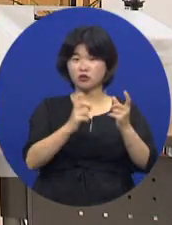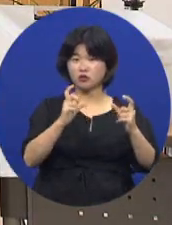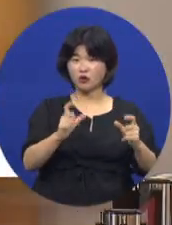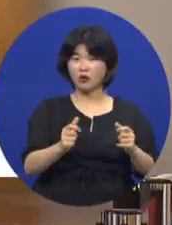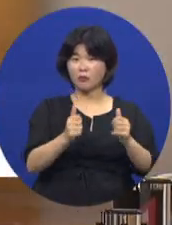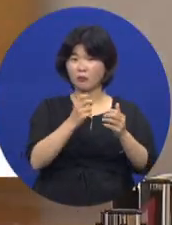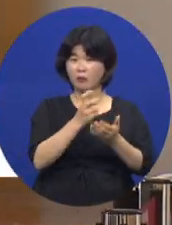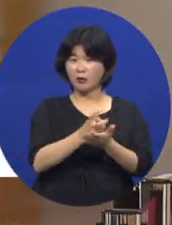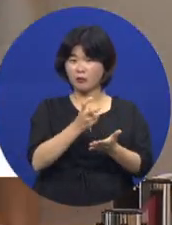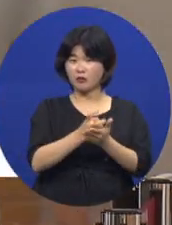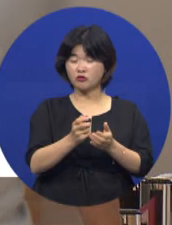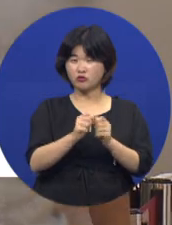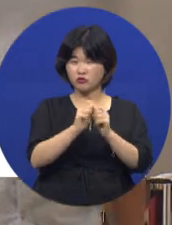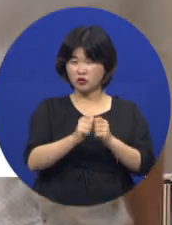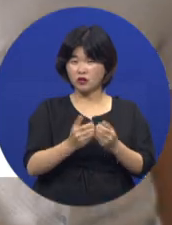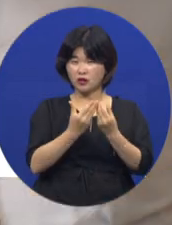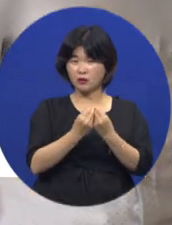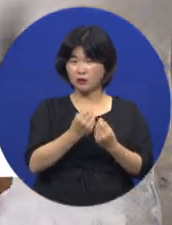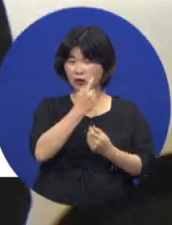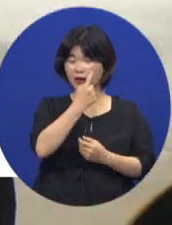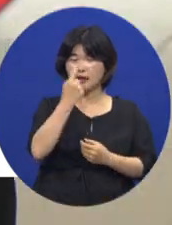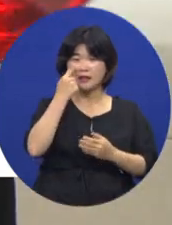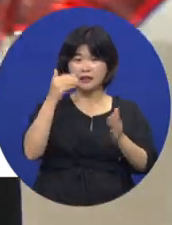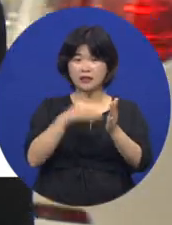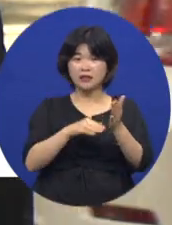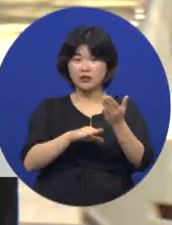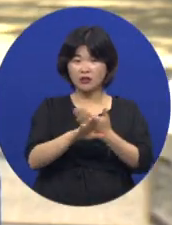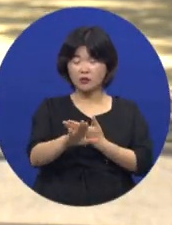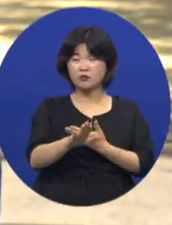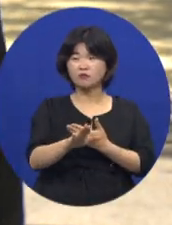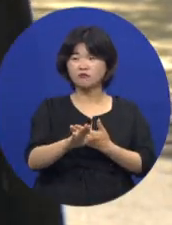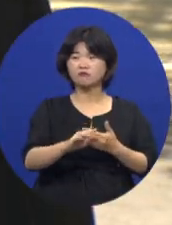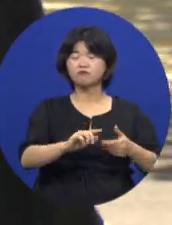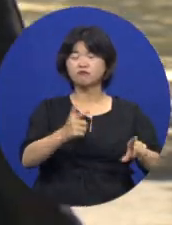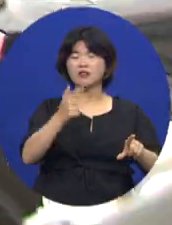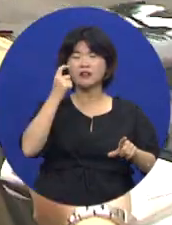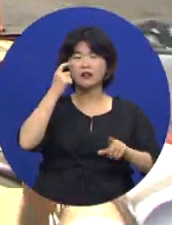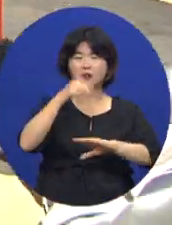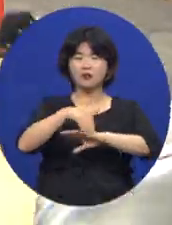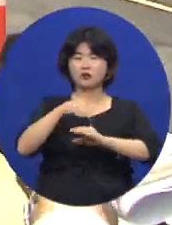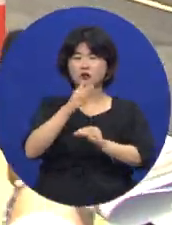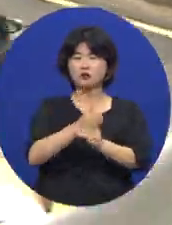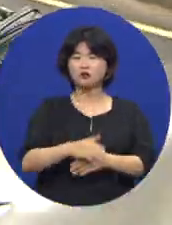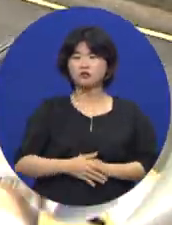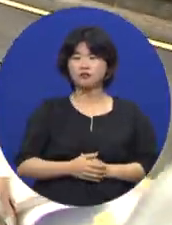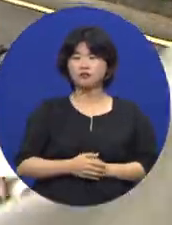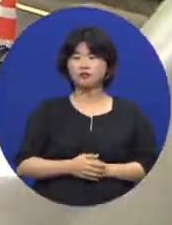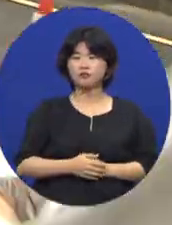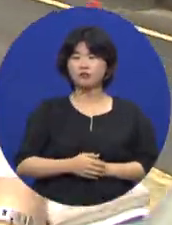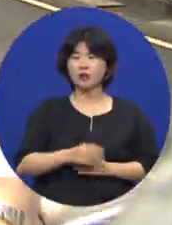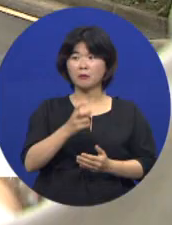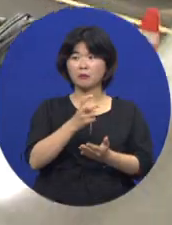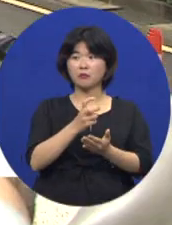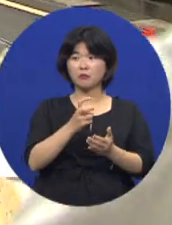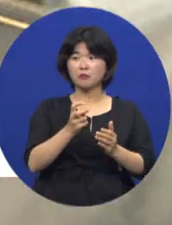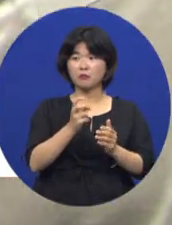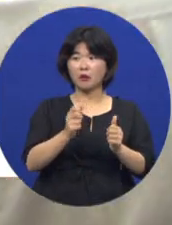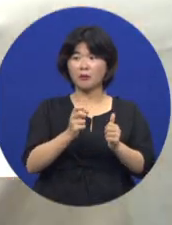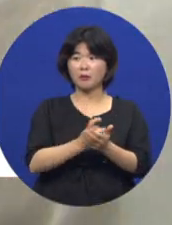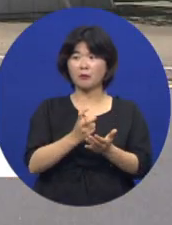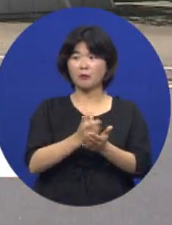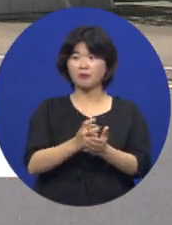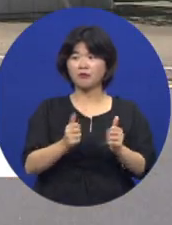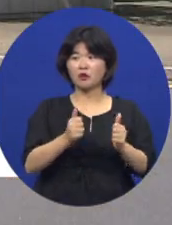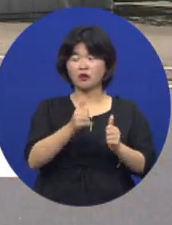법원에 구체적 판결 이유를 확인하는대로 상고할 방침입니다 nx 결과 올려야 되세요 4 결과를 보고